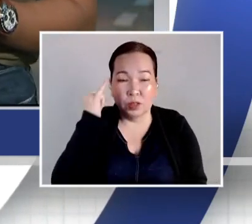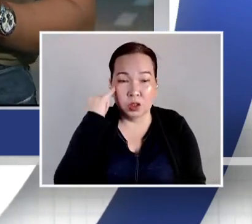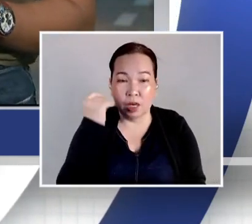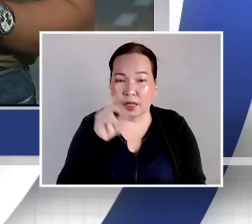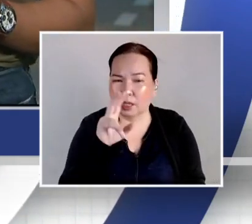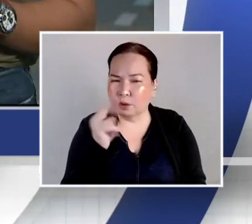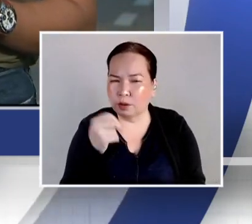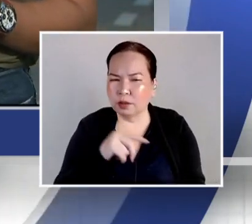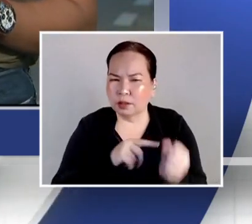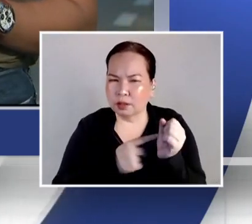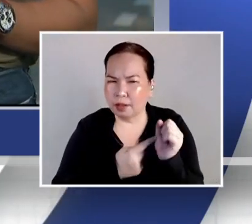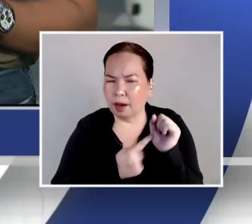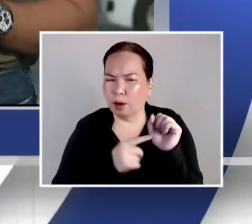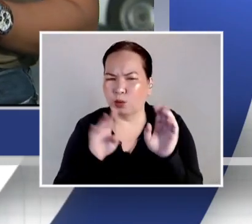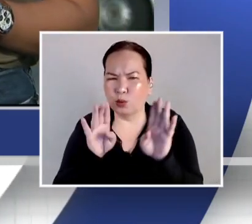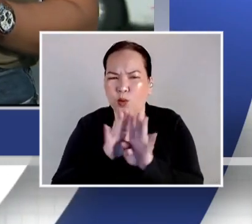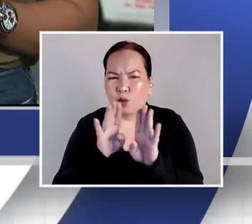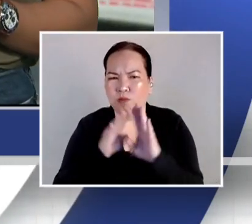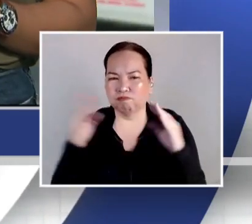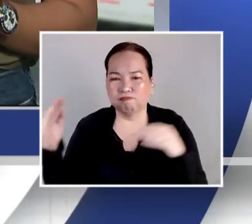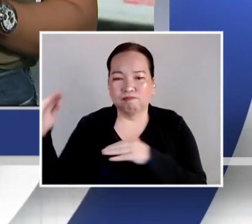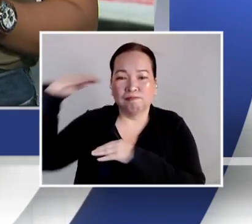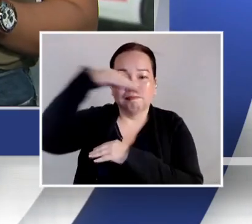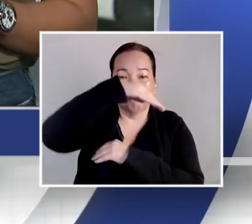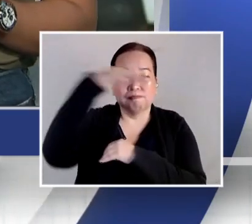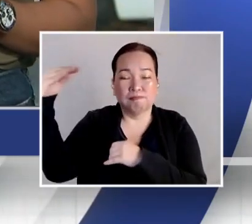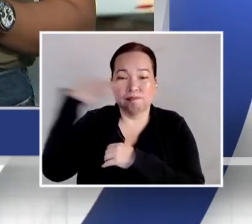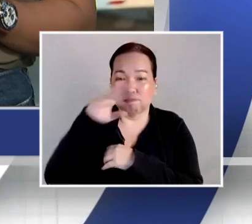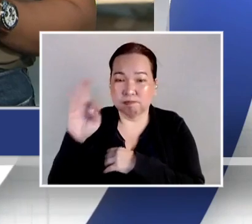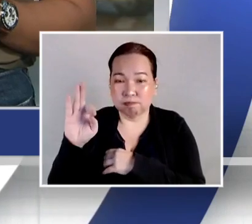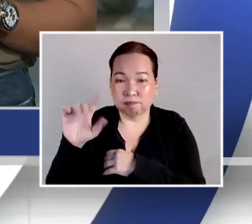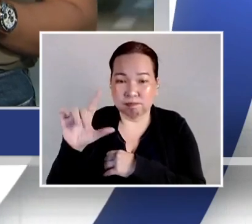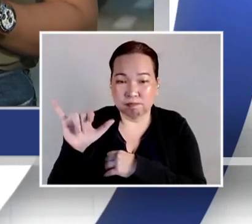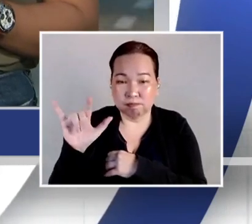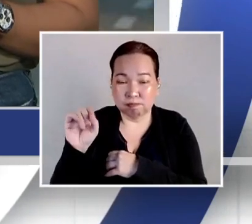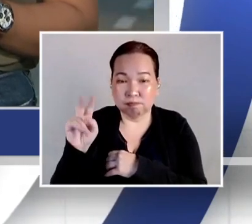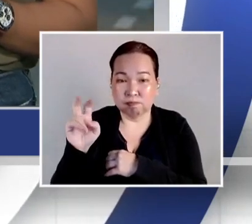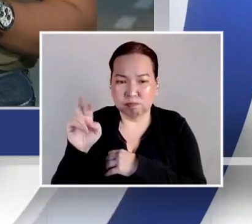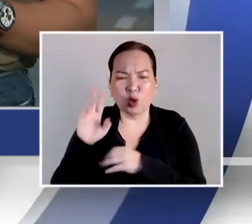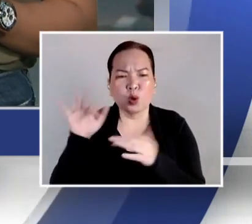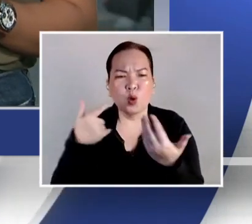na isara ang flyover at paano aayusin ang trapiko?